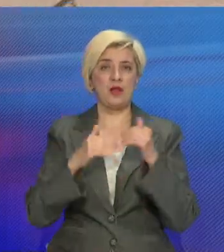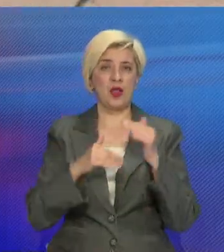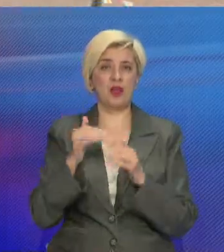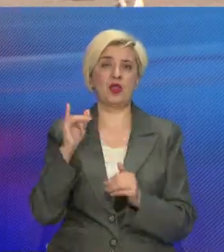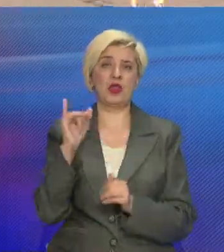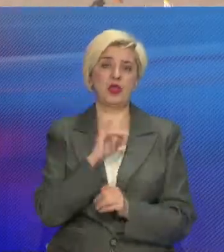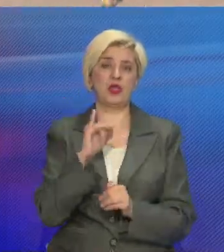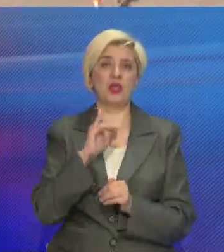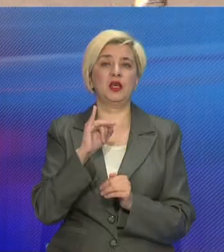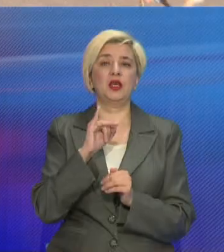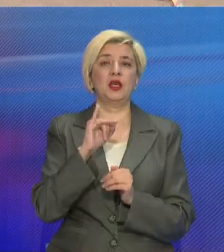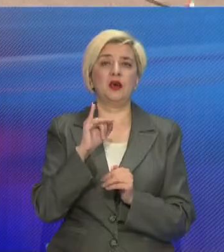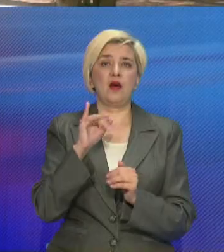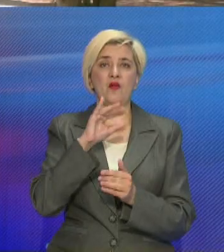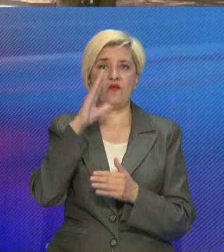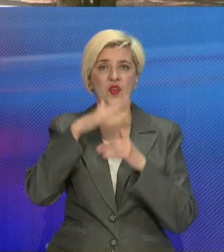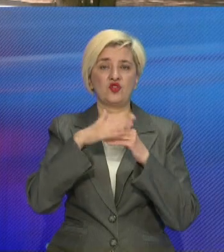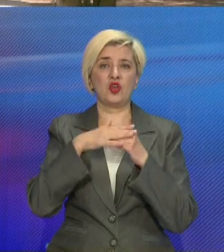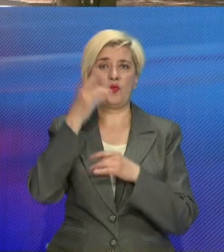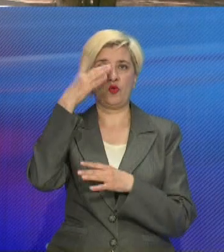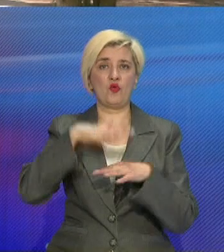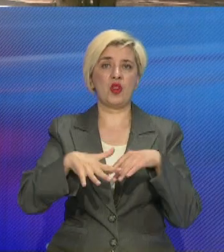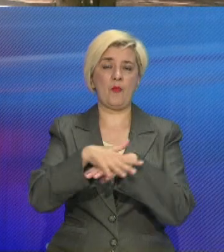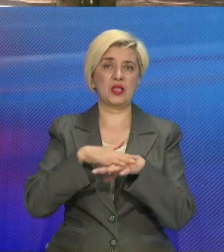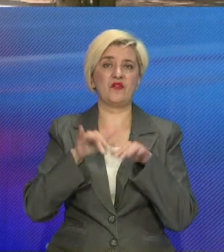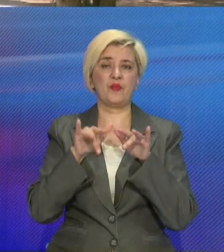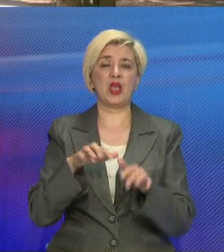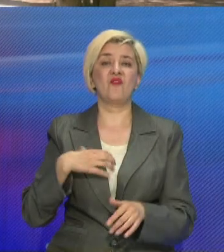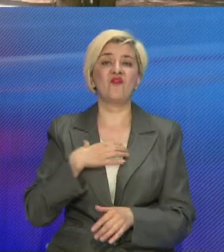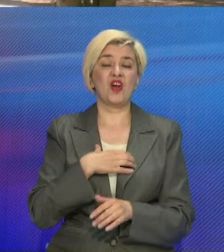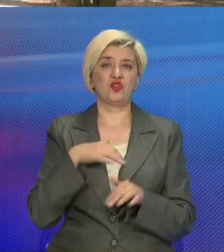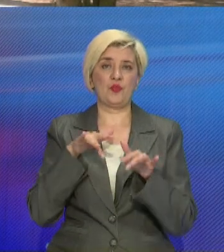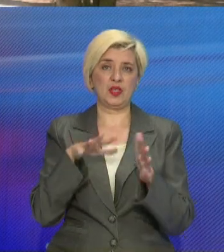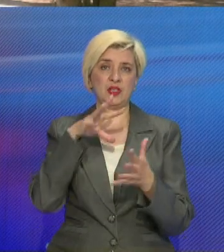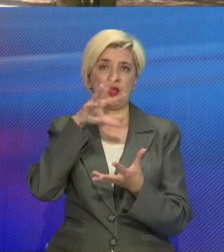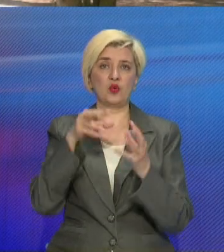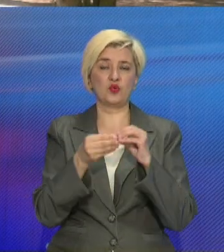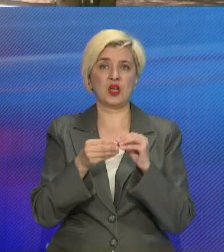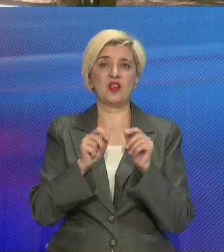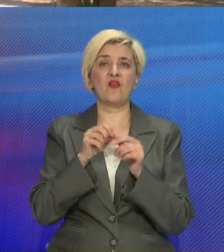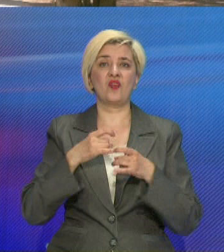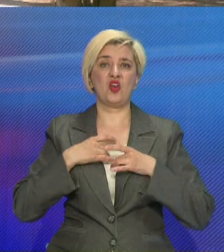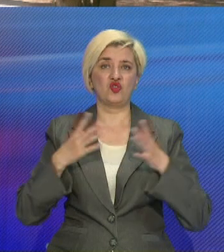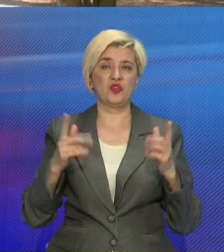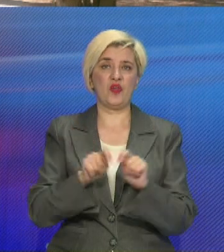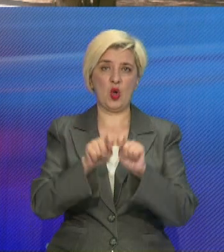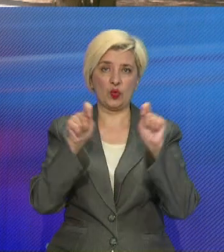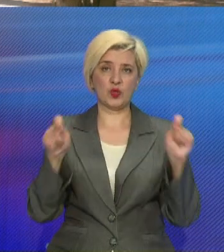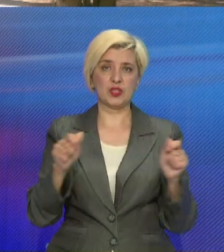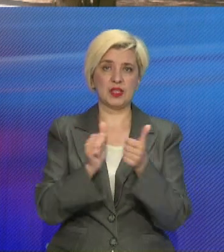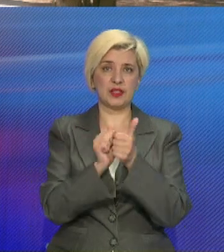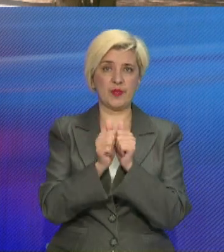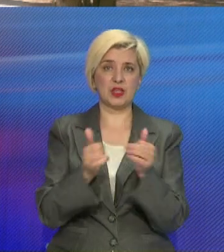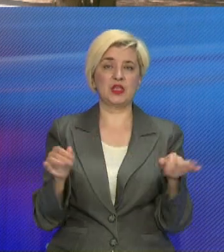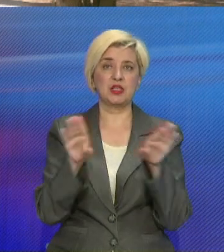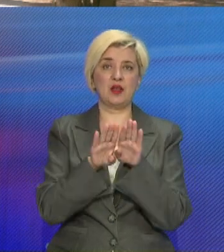агульныя культурна-масавыя мерапрыемствы. Самые важные мероприятия заключались в торжественном открытии смены и закрытии. Также мы тщательно готовимся